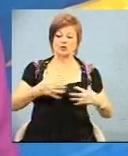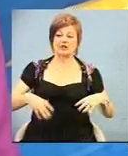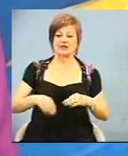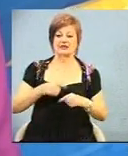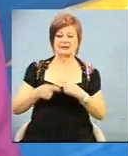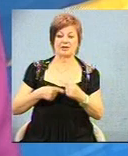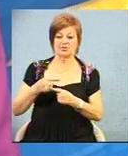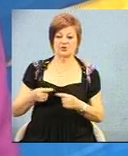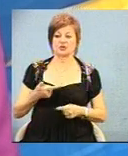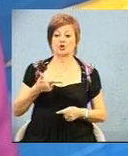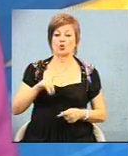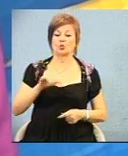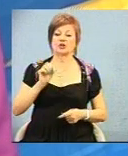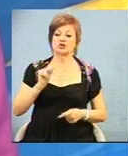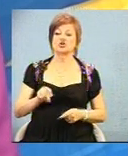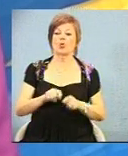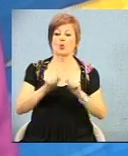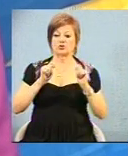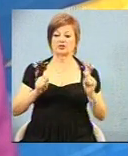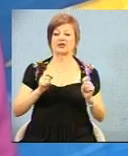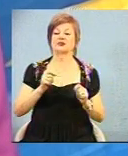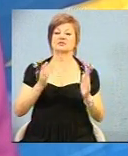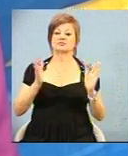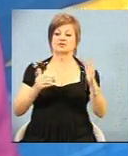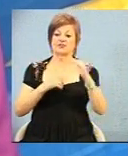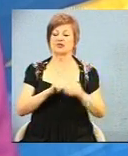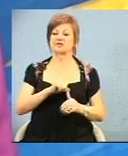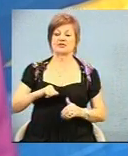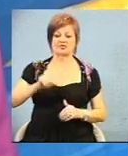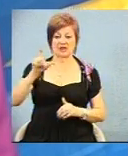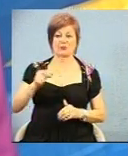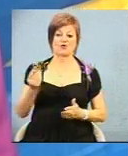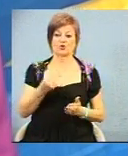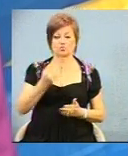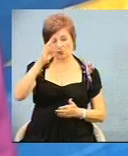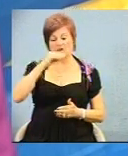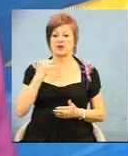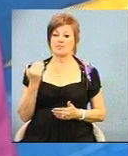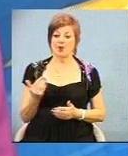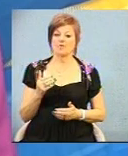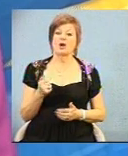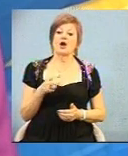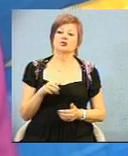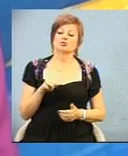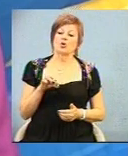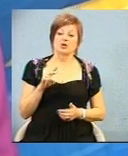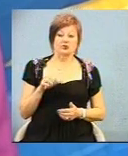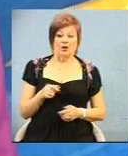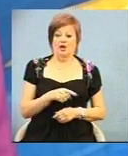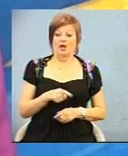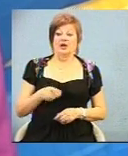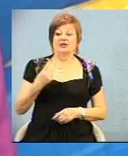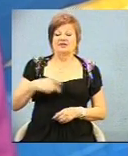Майстерні митця Володимира Гулича відкрилася виставка робіт самого художника та його батька Антона Гулича. Понад 20